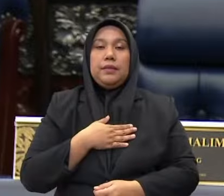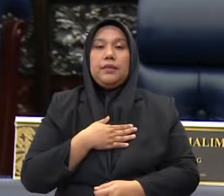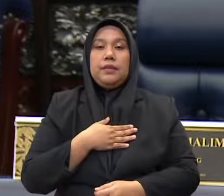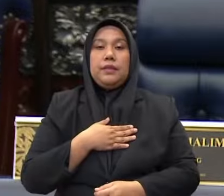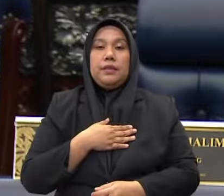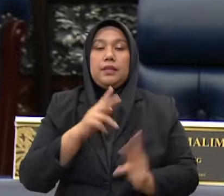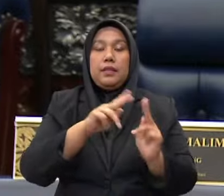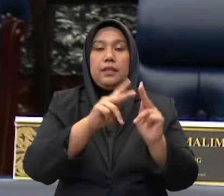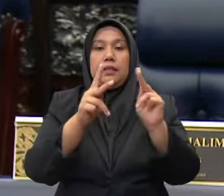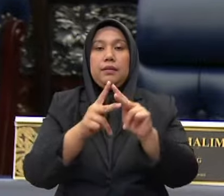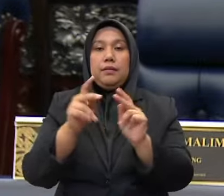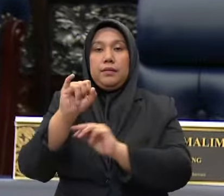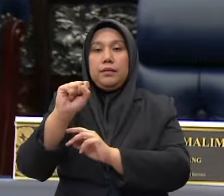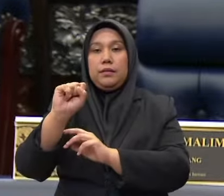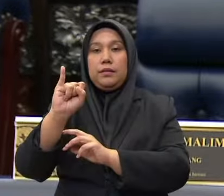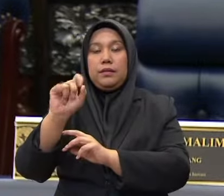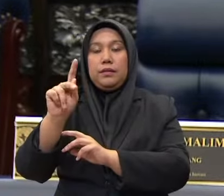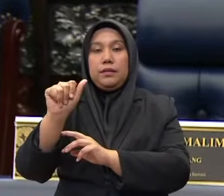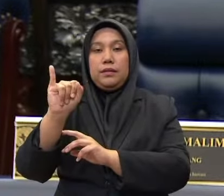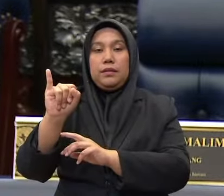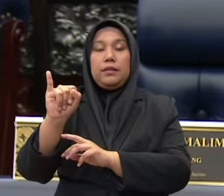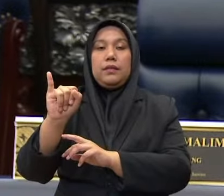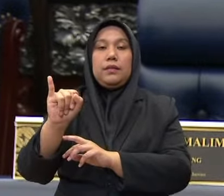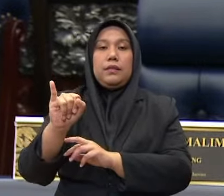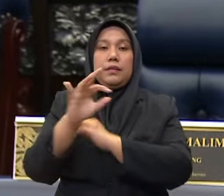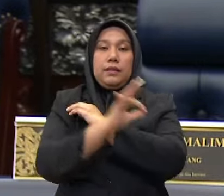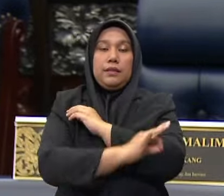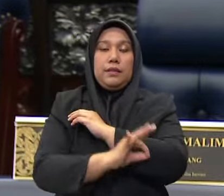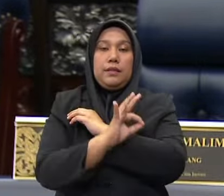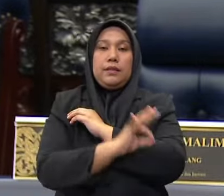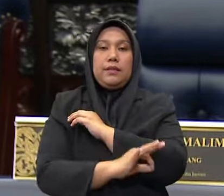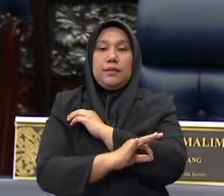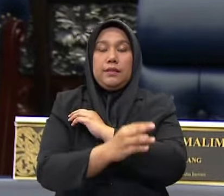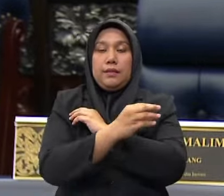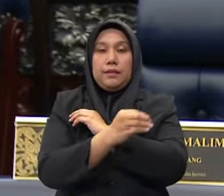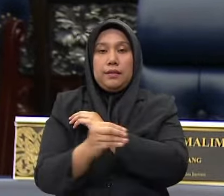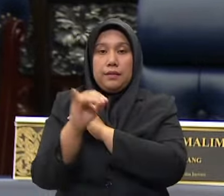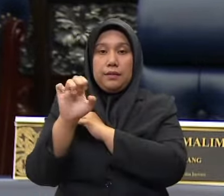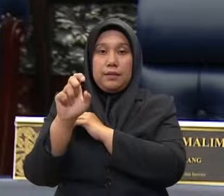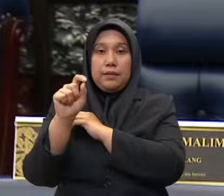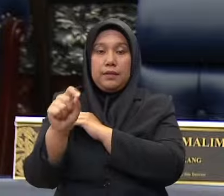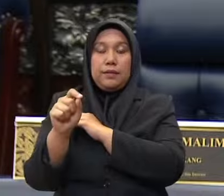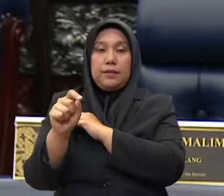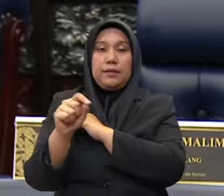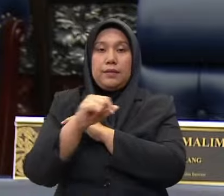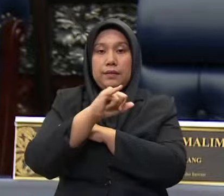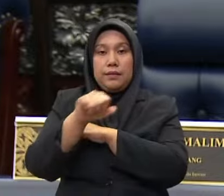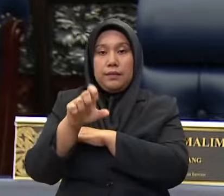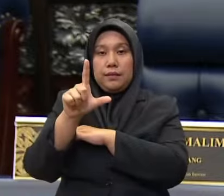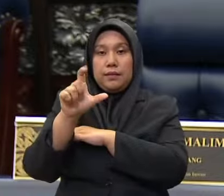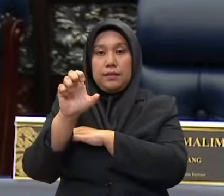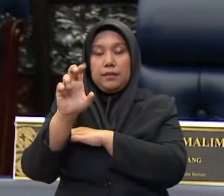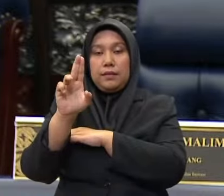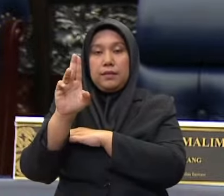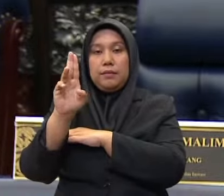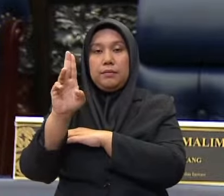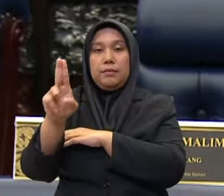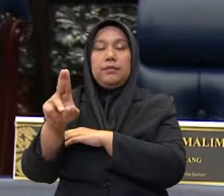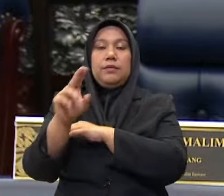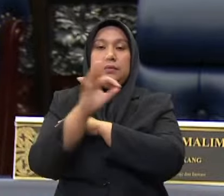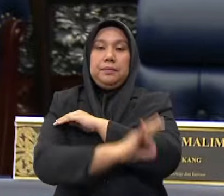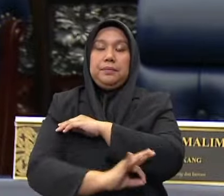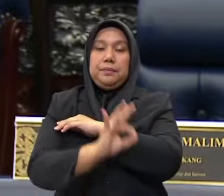sikai seri menanti daerah Kuala pilah negeri sembilan dan Titi di daerah jelebu Negeri Sembilan